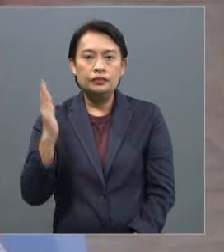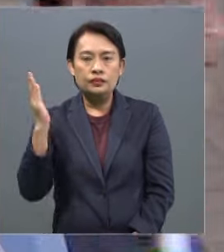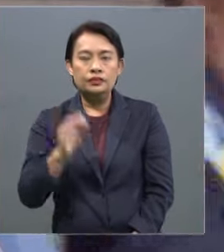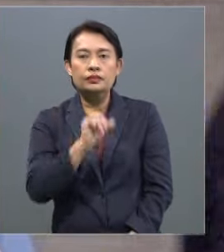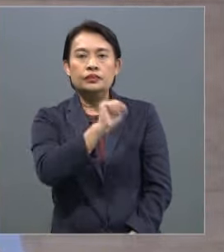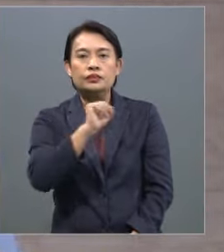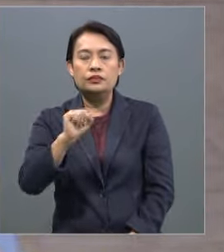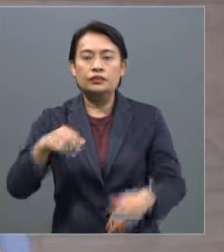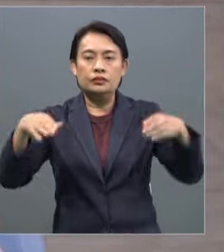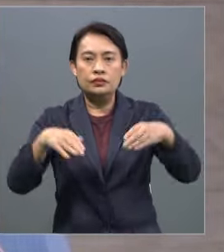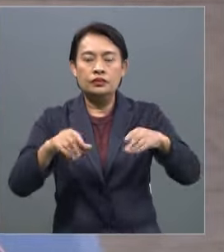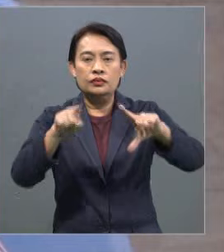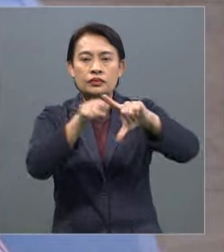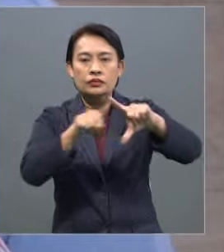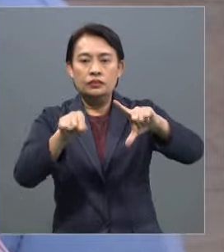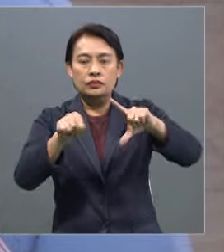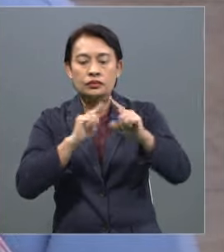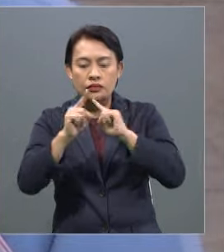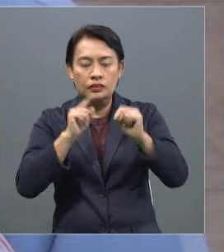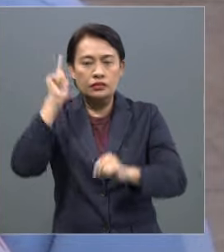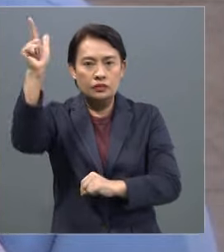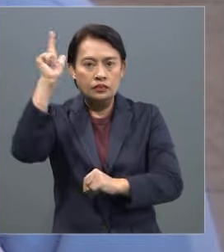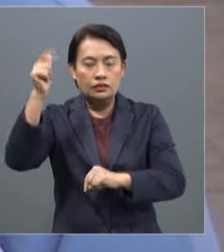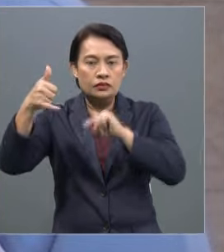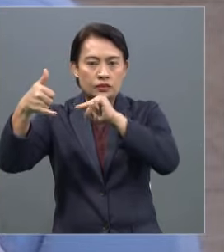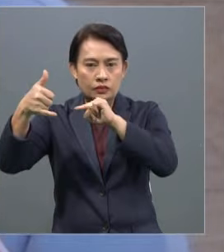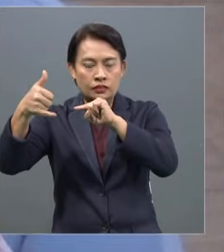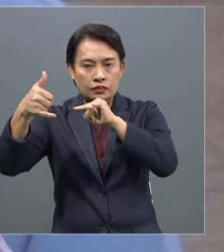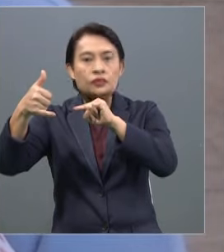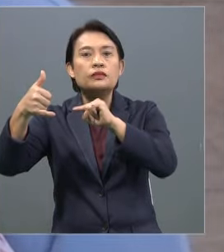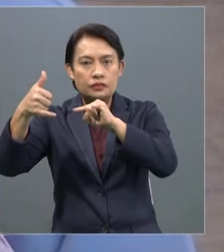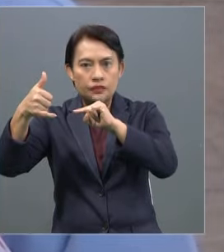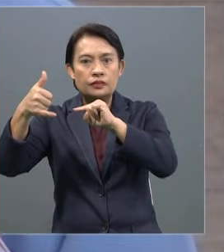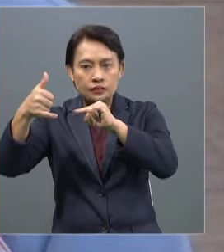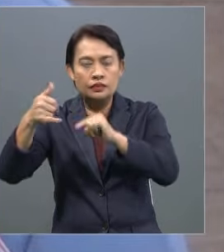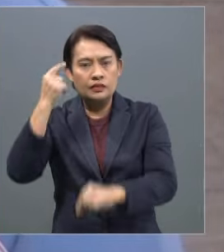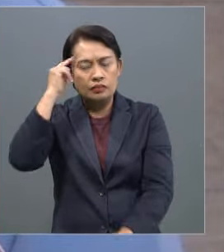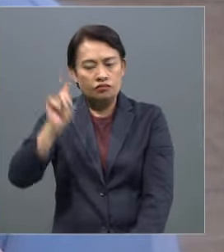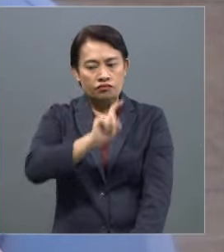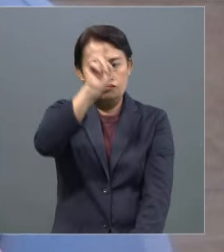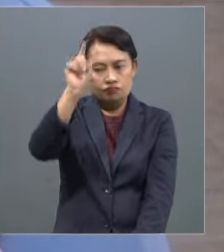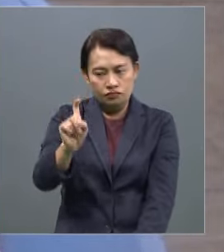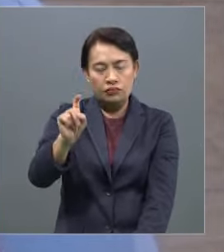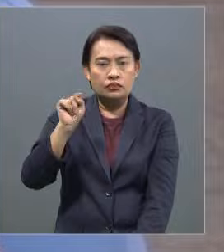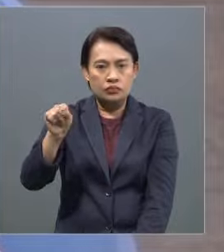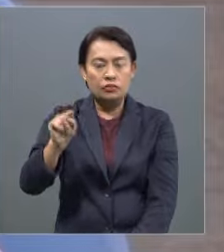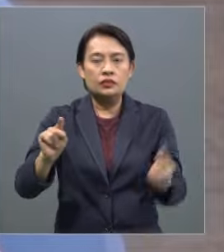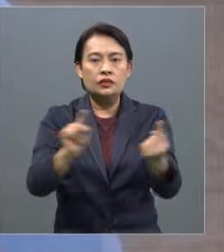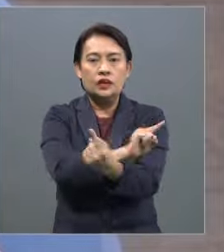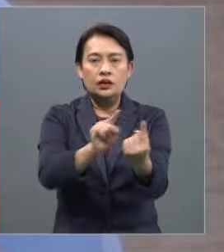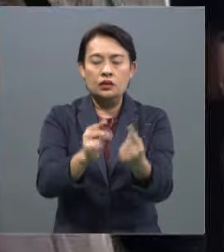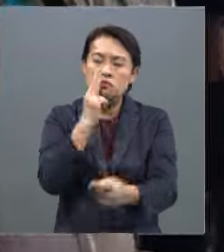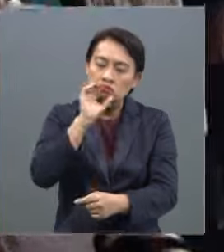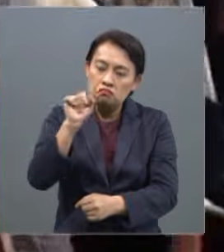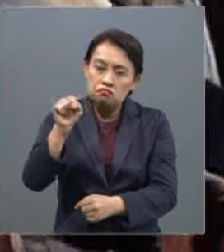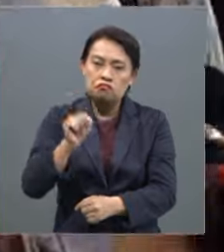สสพรรคก้าไกลก็พูดถึงกรณีของคุณทักษิณนะคะว่าก็อาจจะยังมีข้อสงสัยนะคะตามที่สังคมตั้งข้อสังเกต